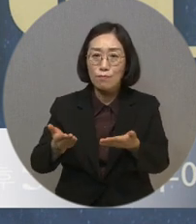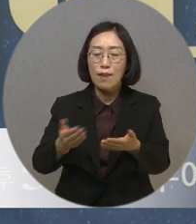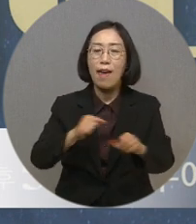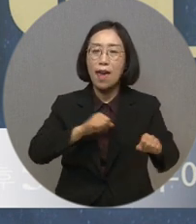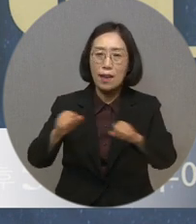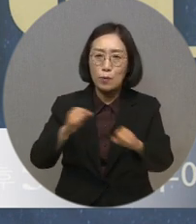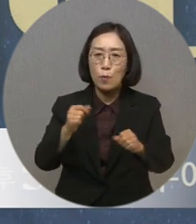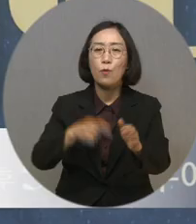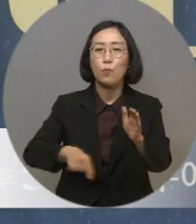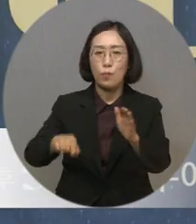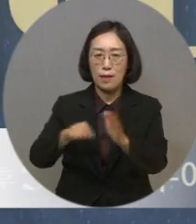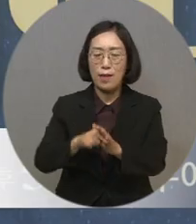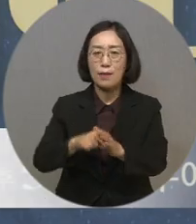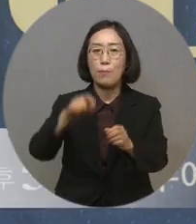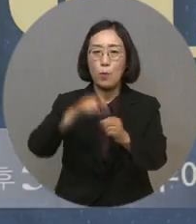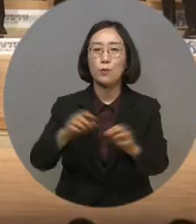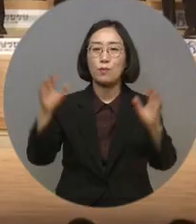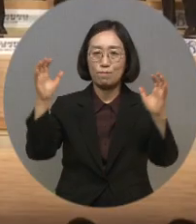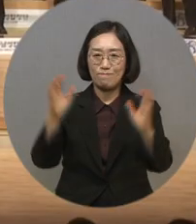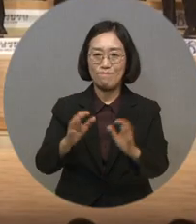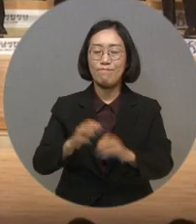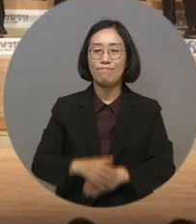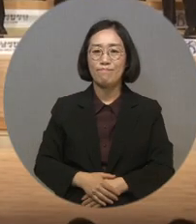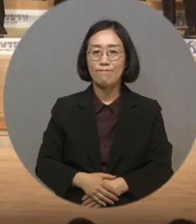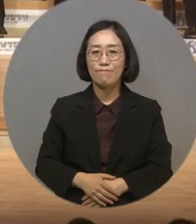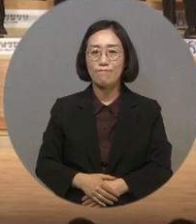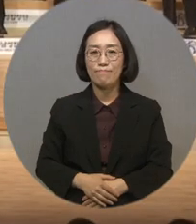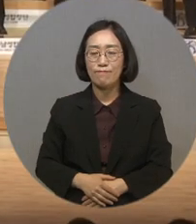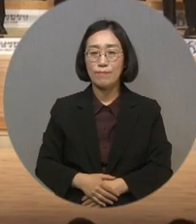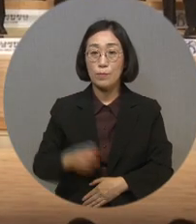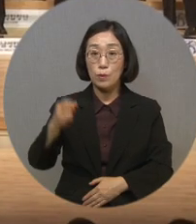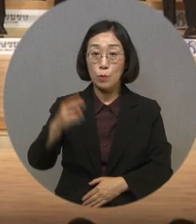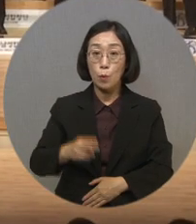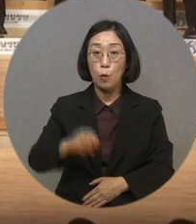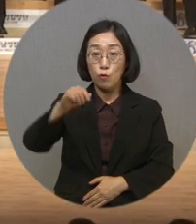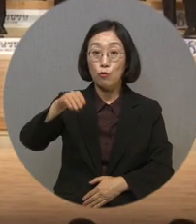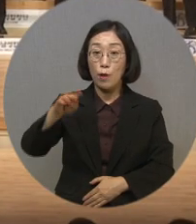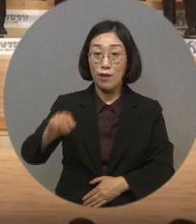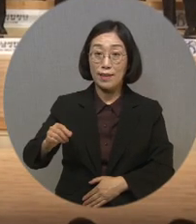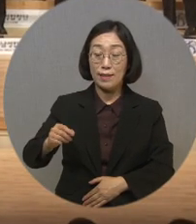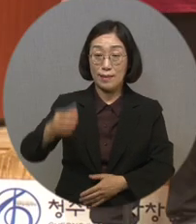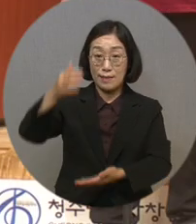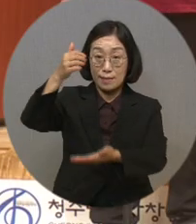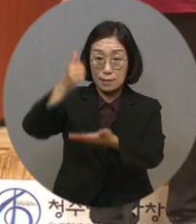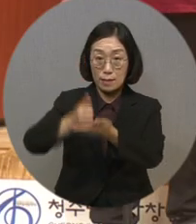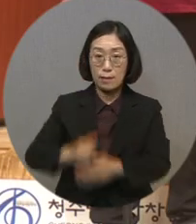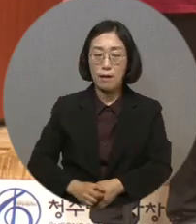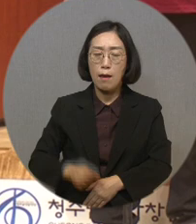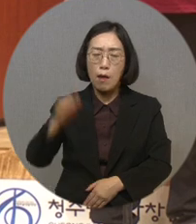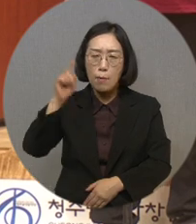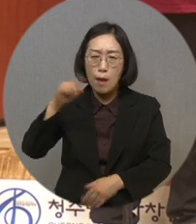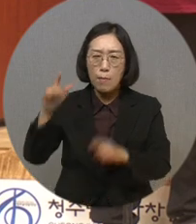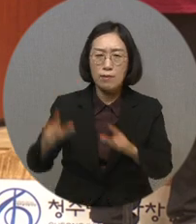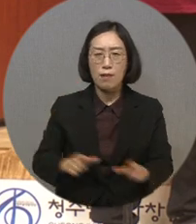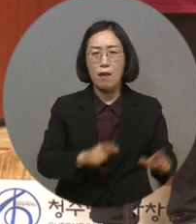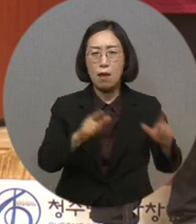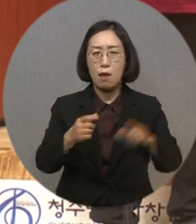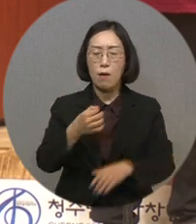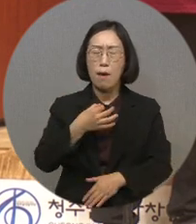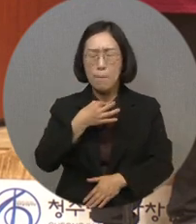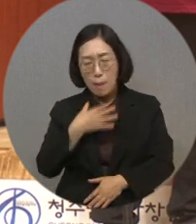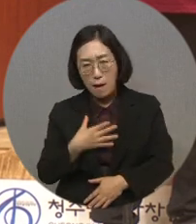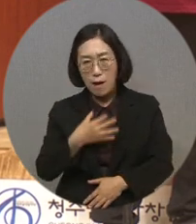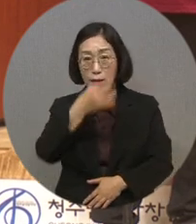그런 행사입니다. 또한 유병인 단장은 일상에 지친 우리 모두에게 위로가